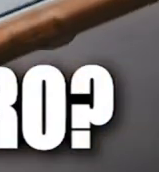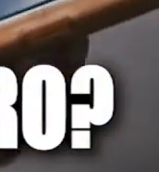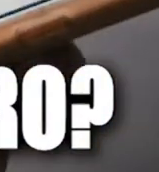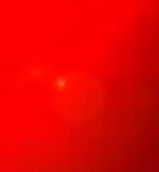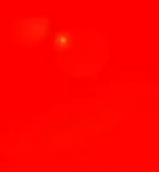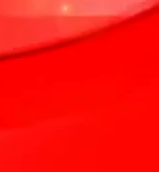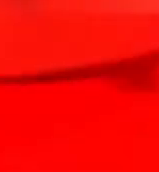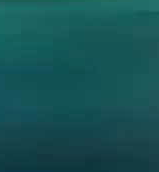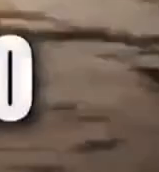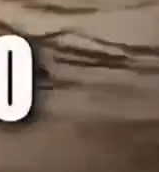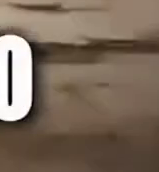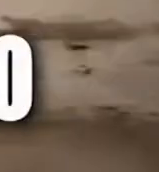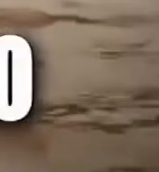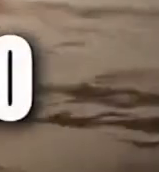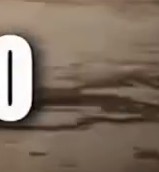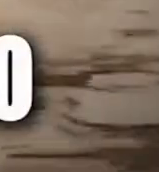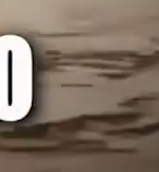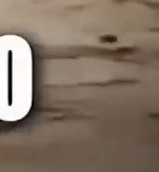alamin.